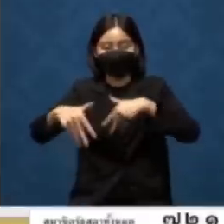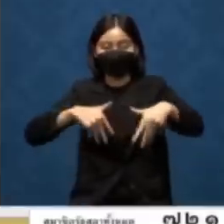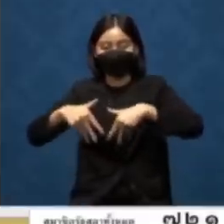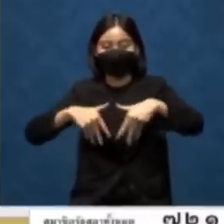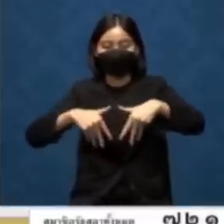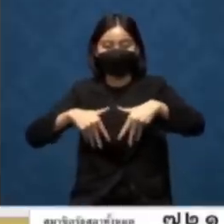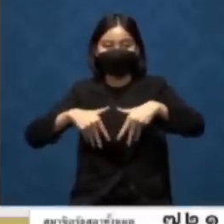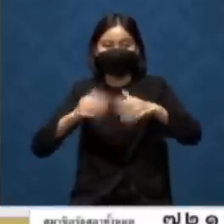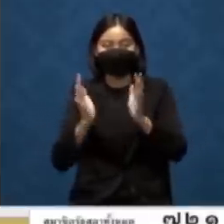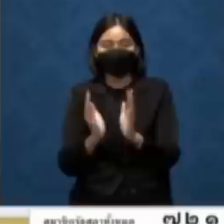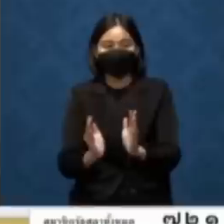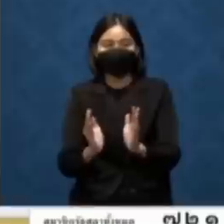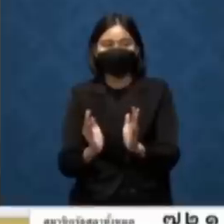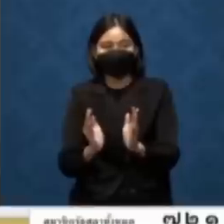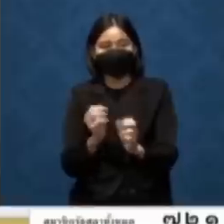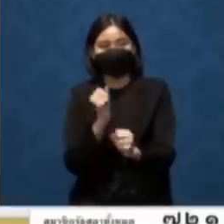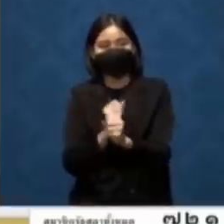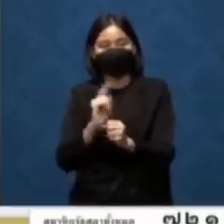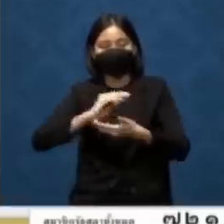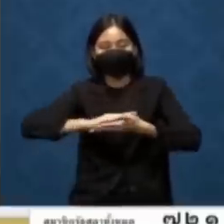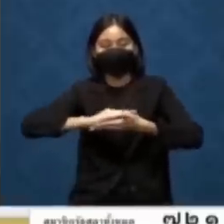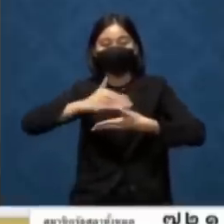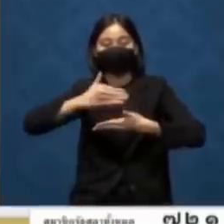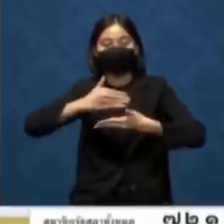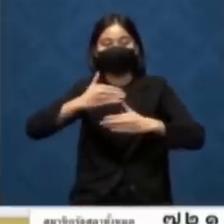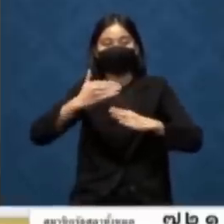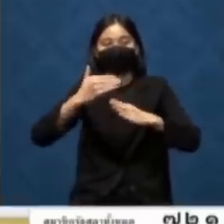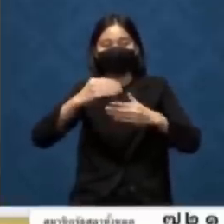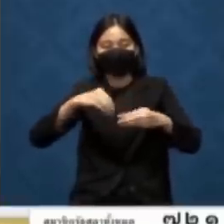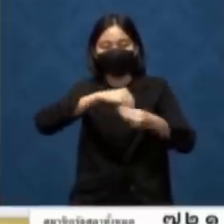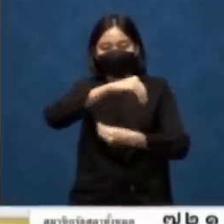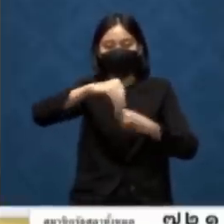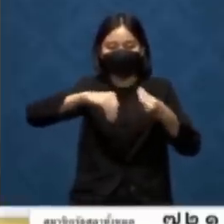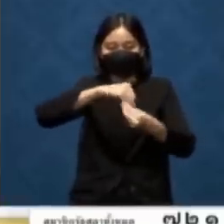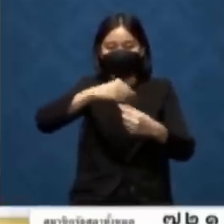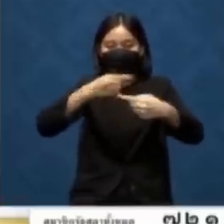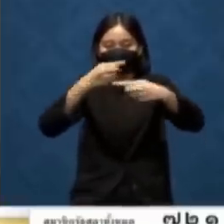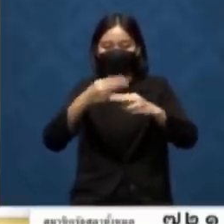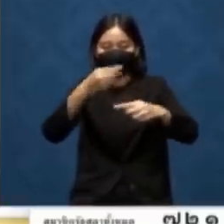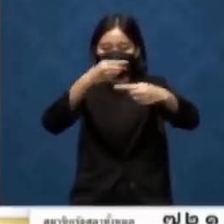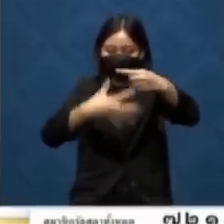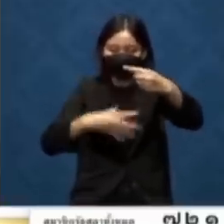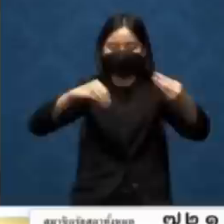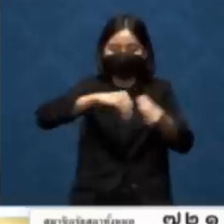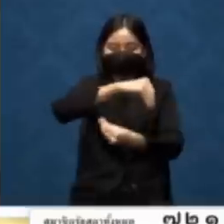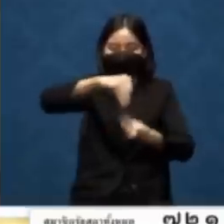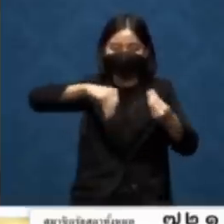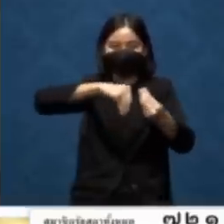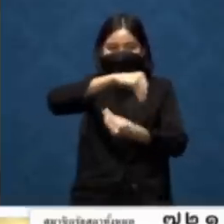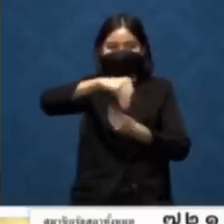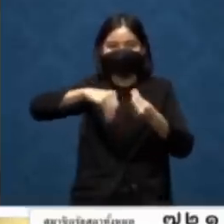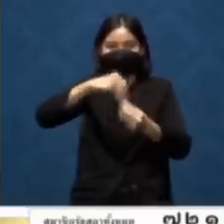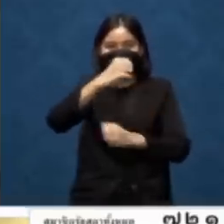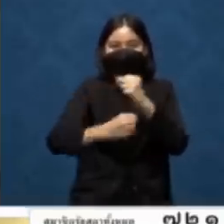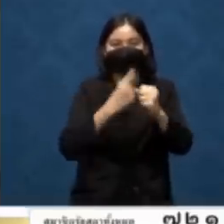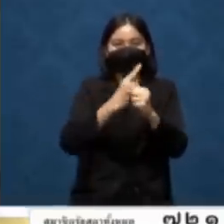นั้นครับมาทำทะเบีนเอไ้ครั แล้วหมุนเวียนกันเป็ไม่ตองมใครเลอกคร หมุนเวยนกันเป็น และเป็กคนล